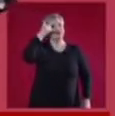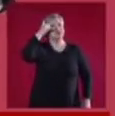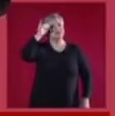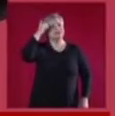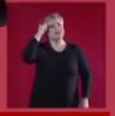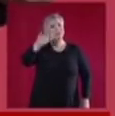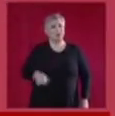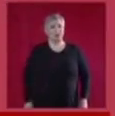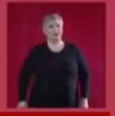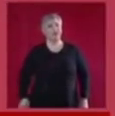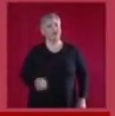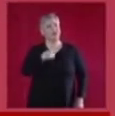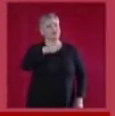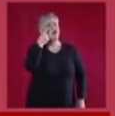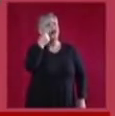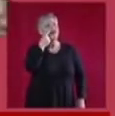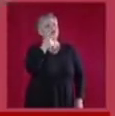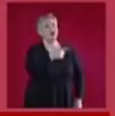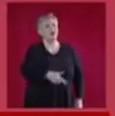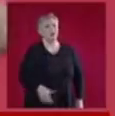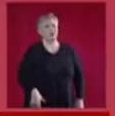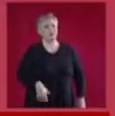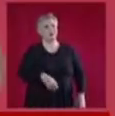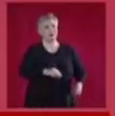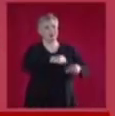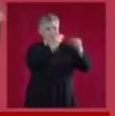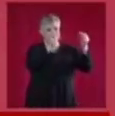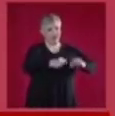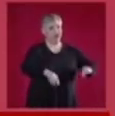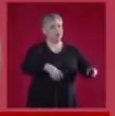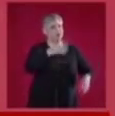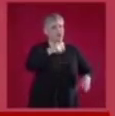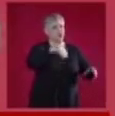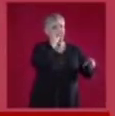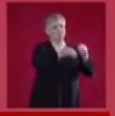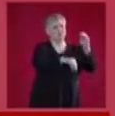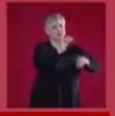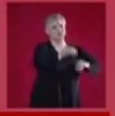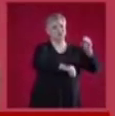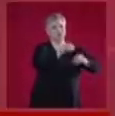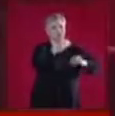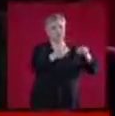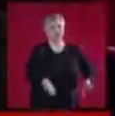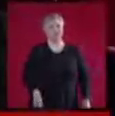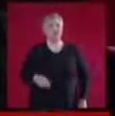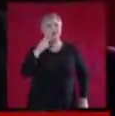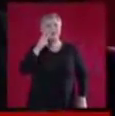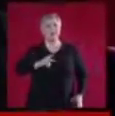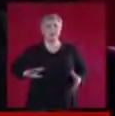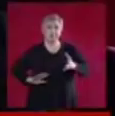μια πρώτη γεύση στις εθνικές εκλογές από το πόσο ευρωπαϊκός νότος και οι προοδευτικές δυνάμεις μπορούν να